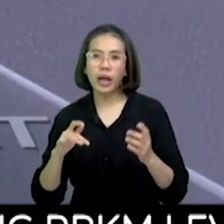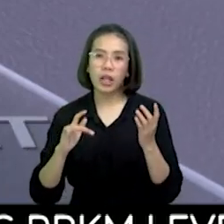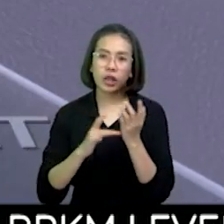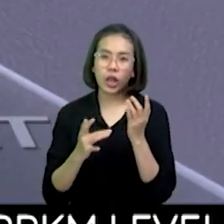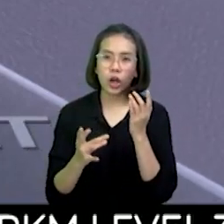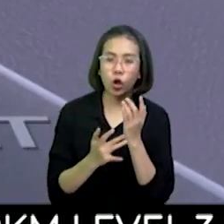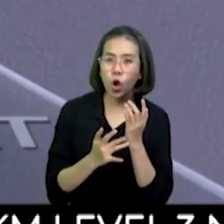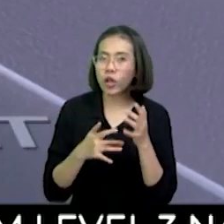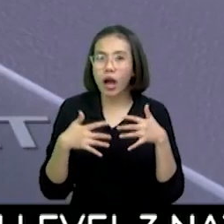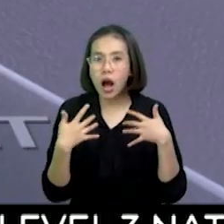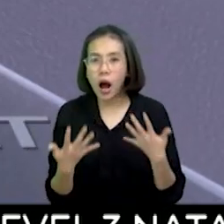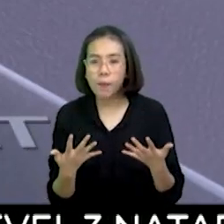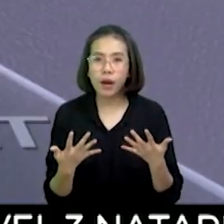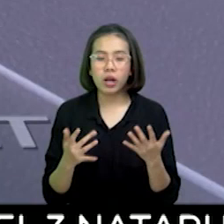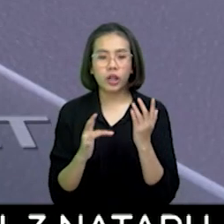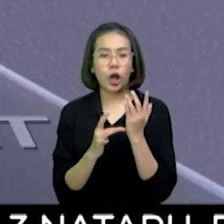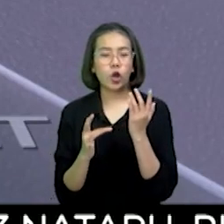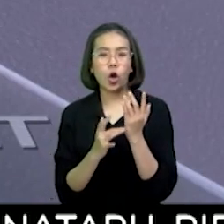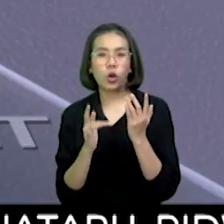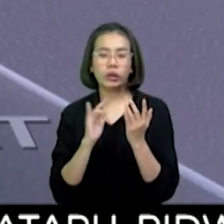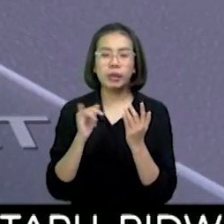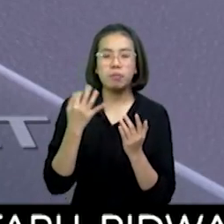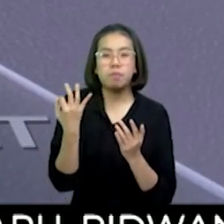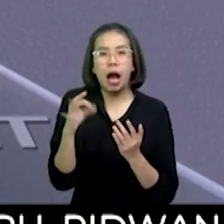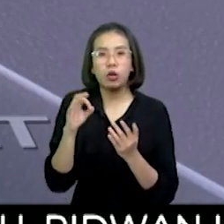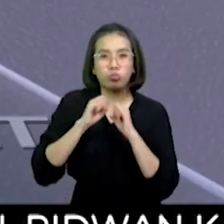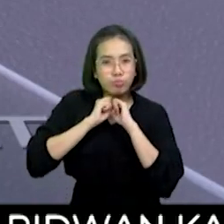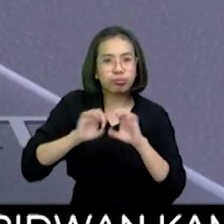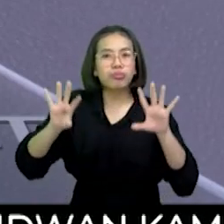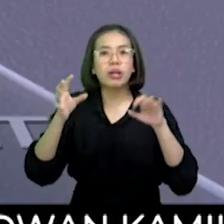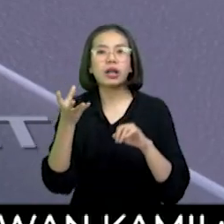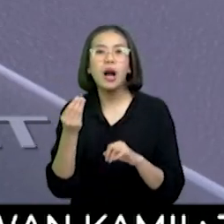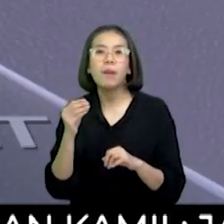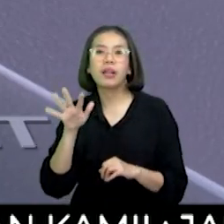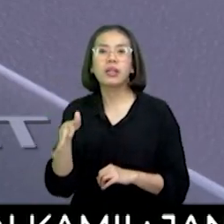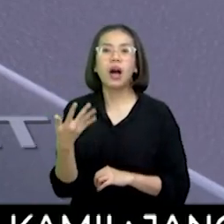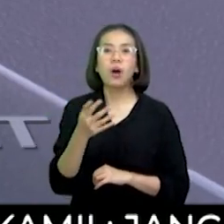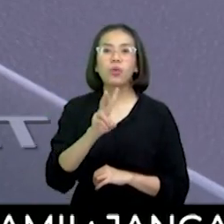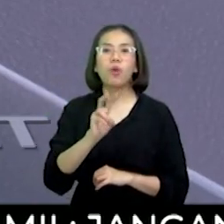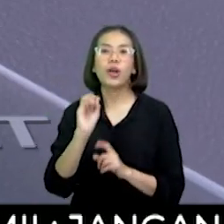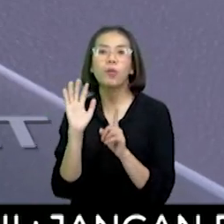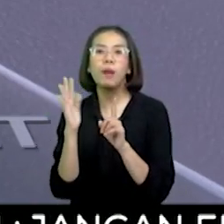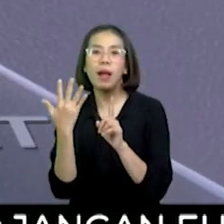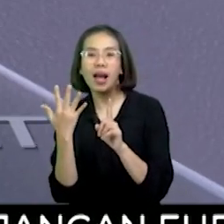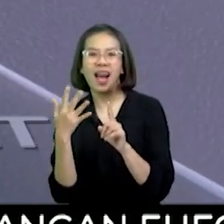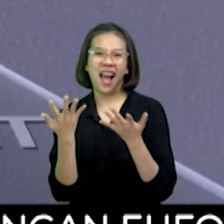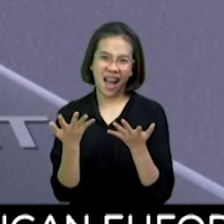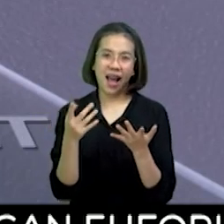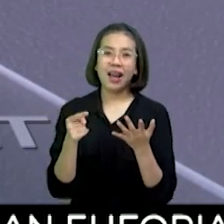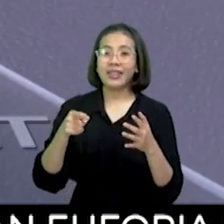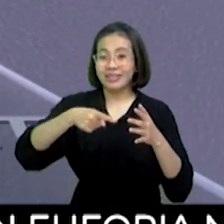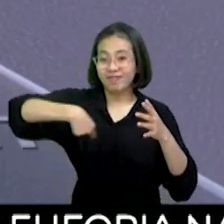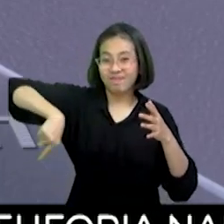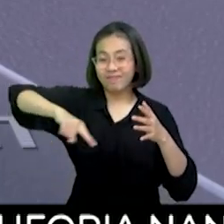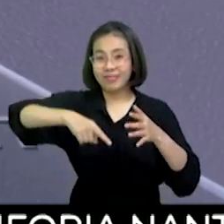Mastic Asphalt. Teknologi ini sendiri baru dikeluarkan di tahun 2015. Sehingga tidak mengherankan bahwa